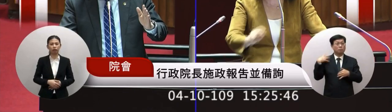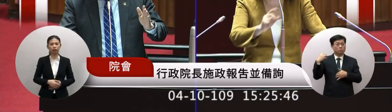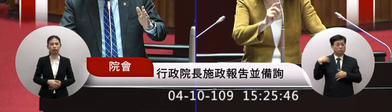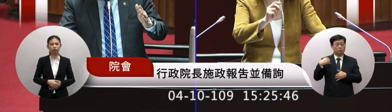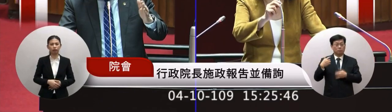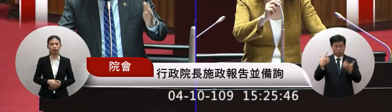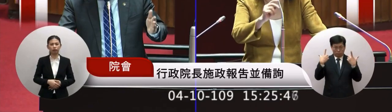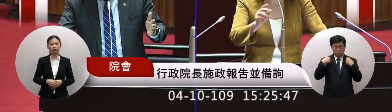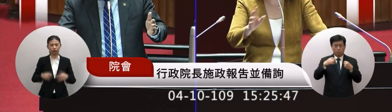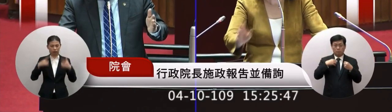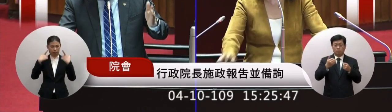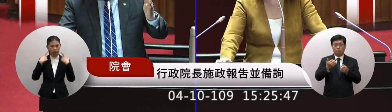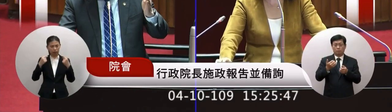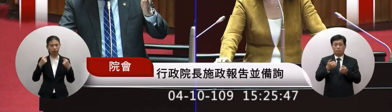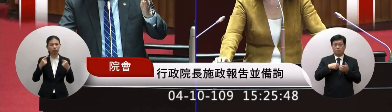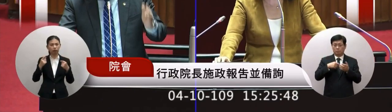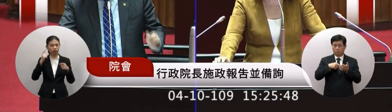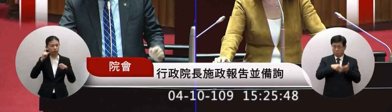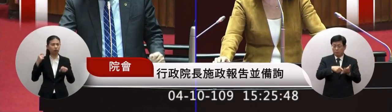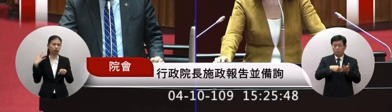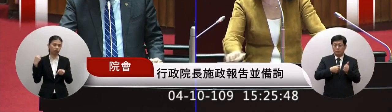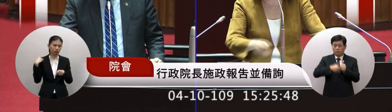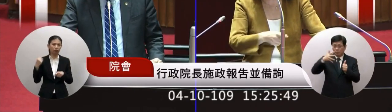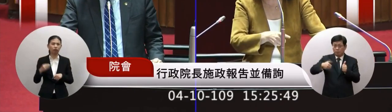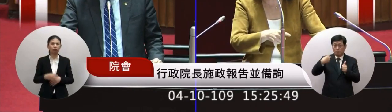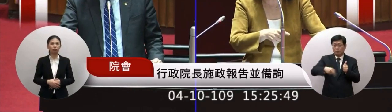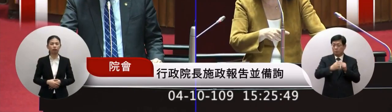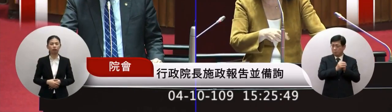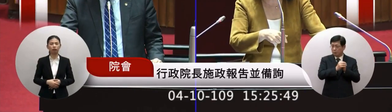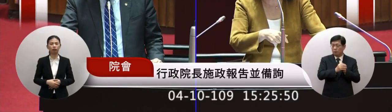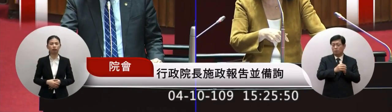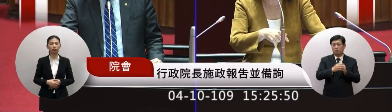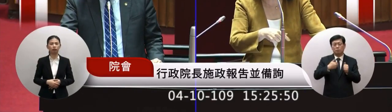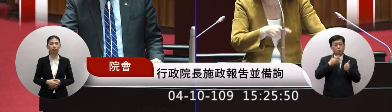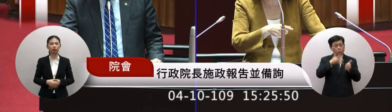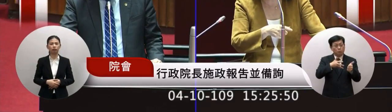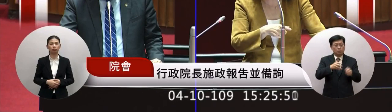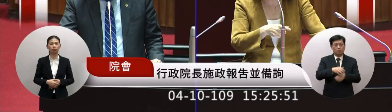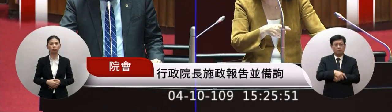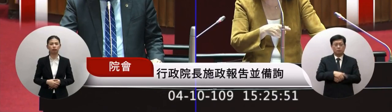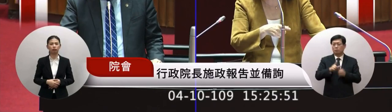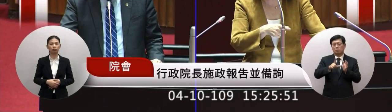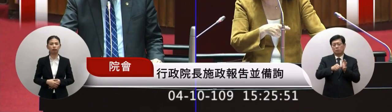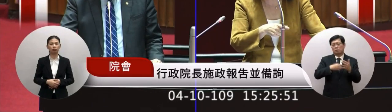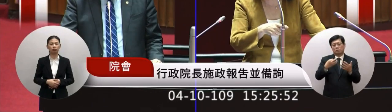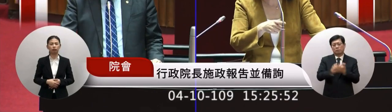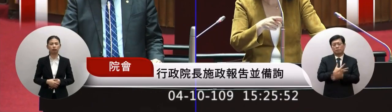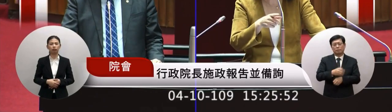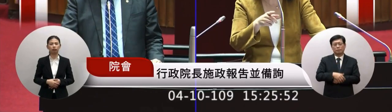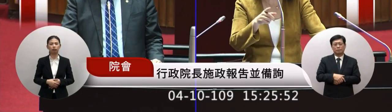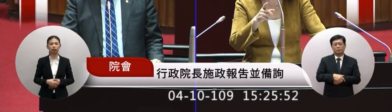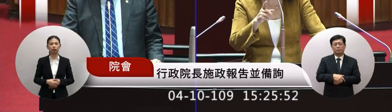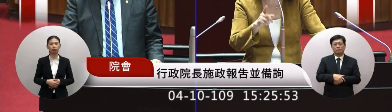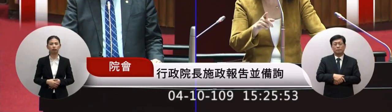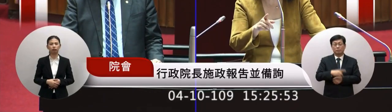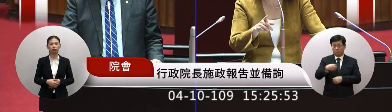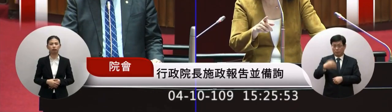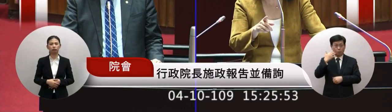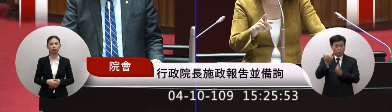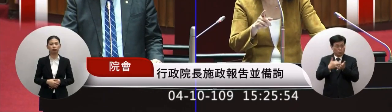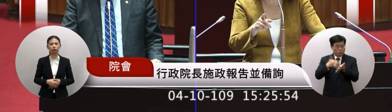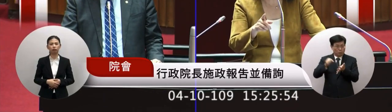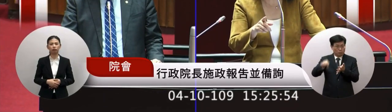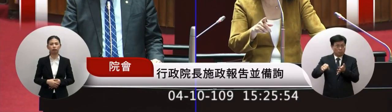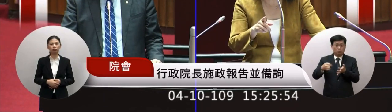照原来的进行。 原来还在做。 好，那个次长，我要特别拜托你，让我问一下问题，因为时间快到了哈。那个对于预算